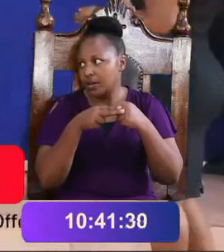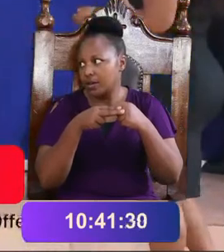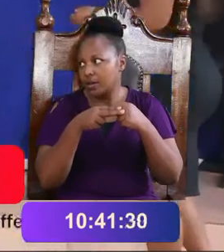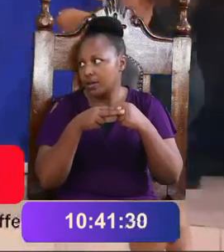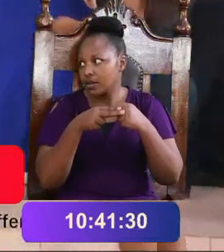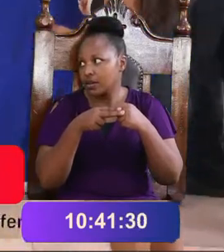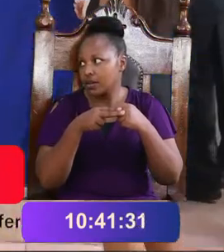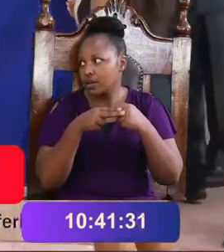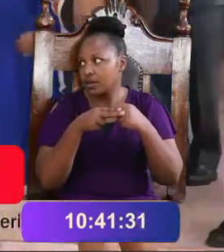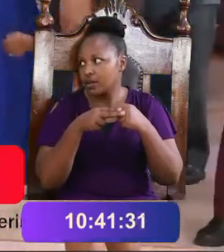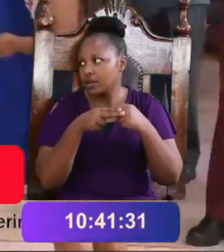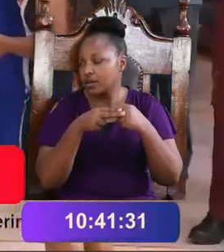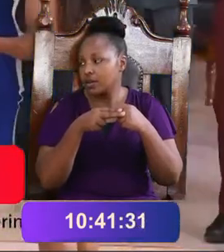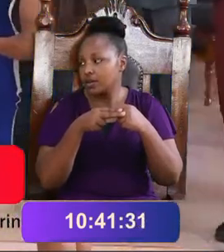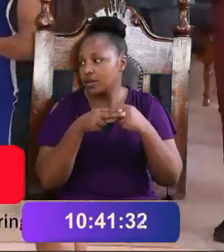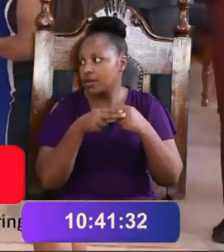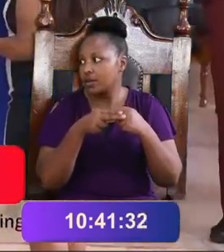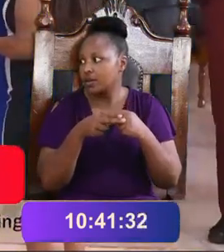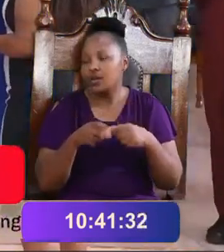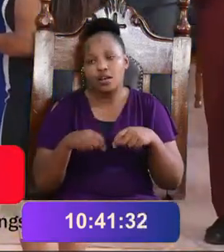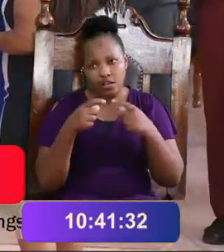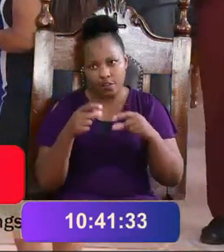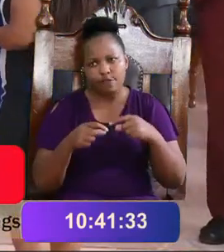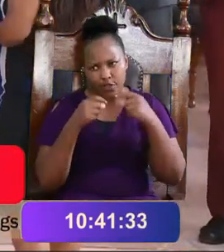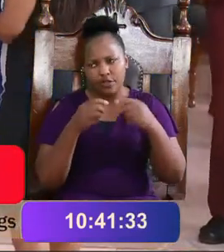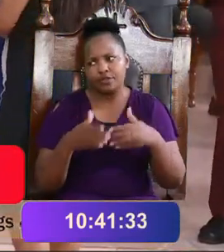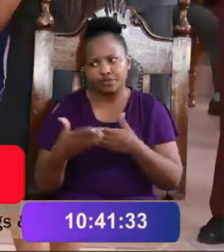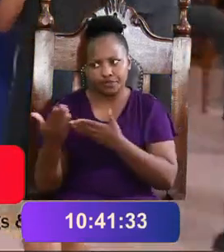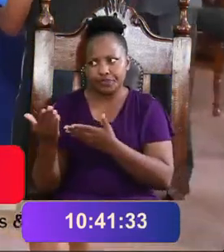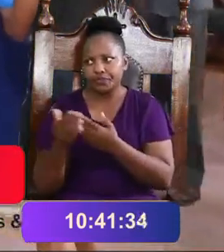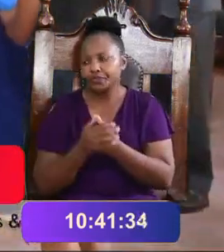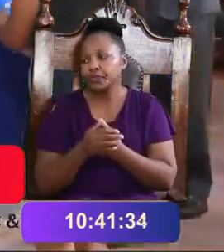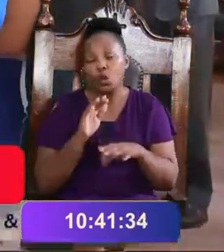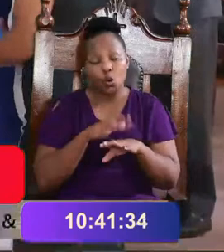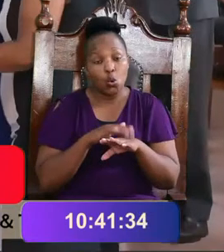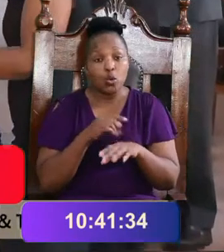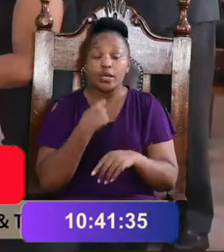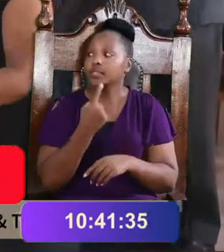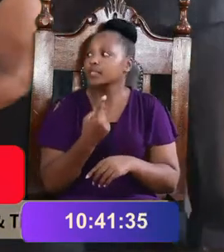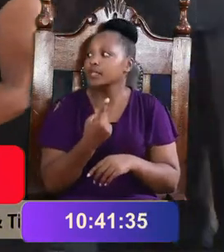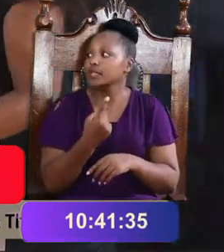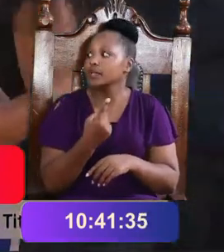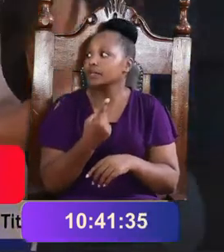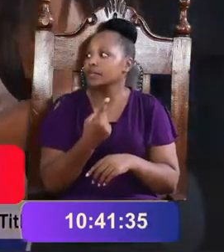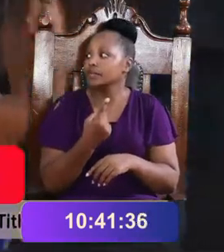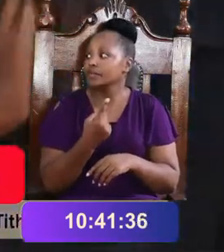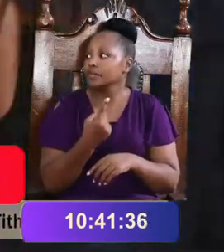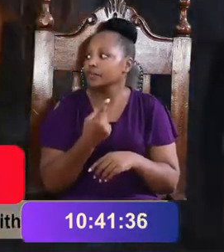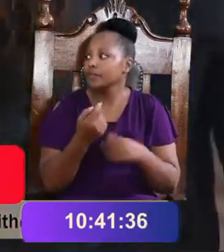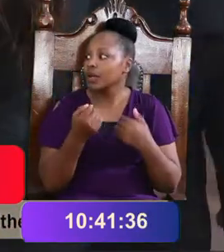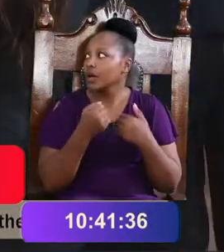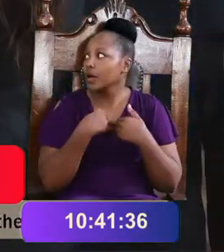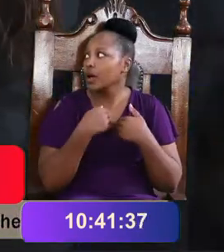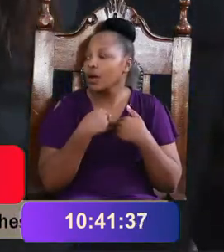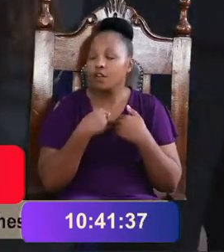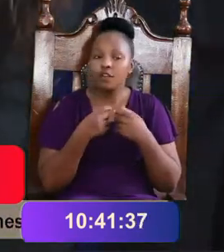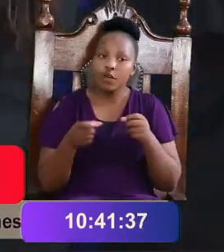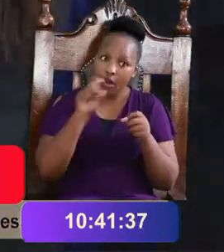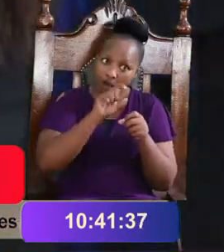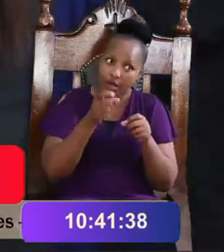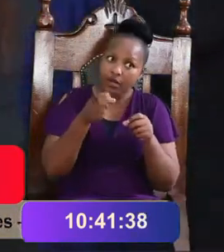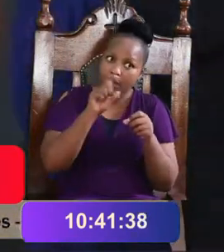Hao wengine mwalimu utawapa tu kwa sababu ya muda, lakini ni vizuri niseme kwamba tumepata